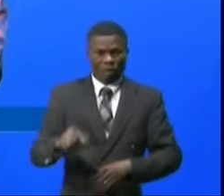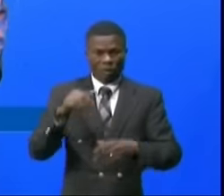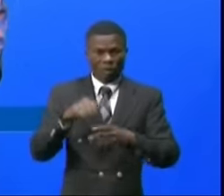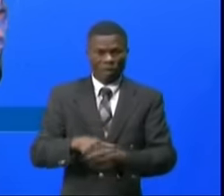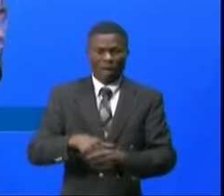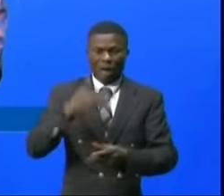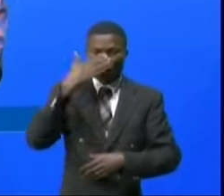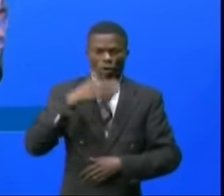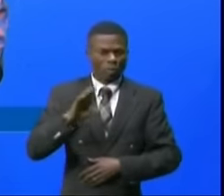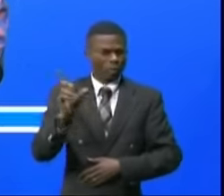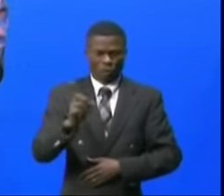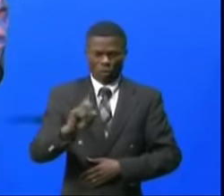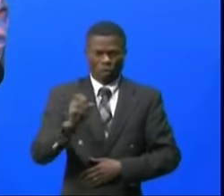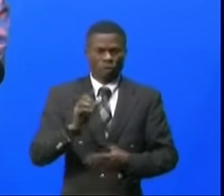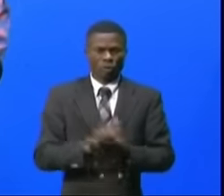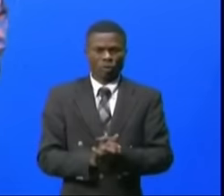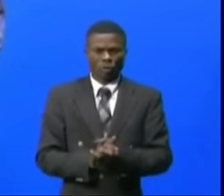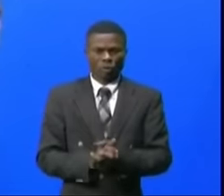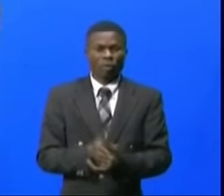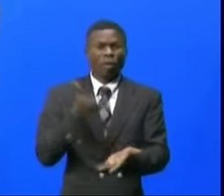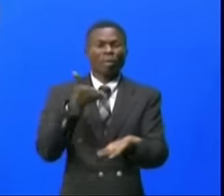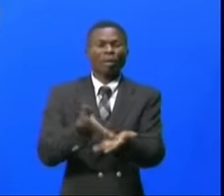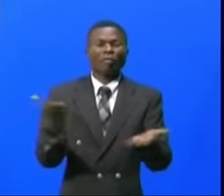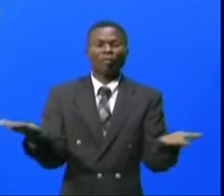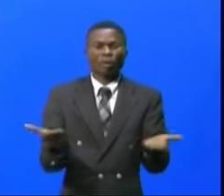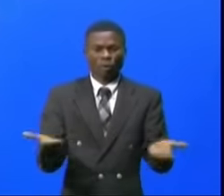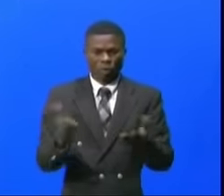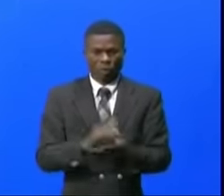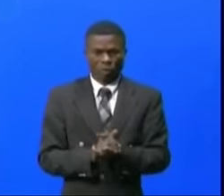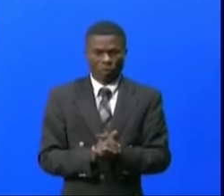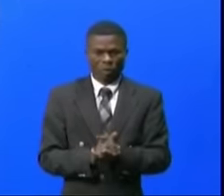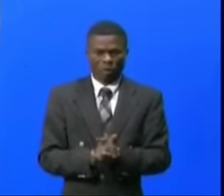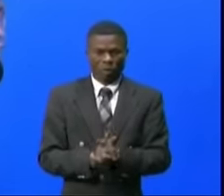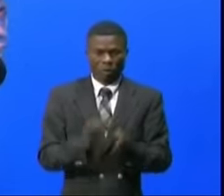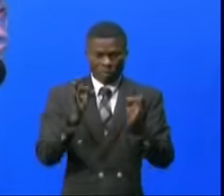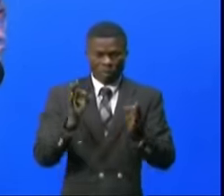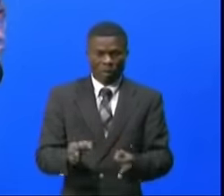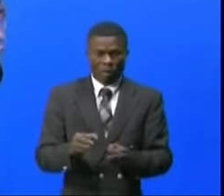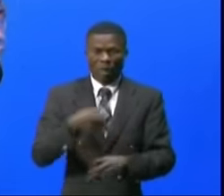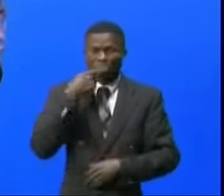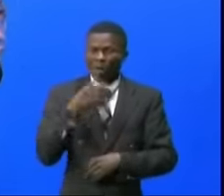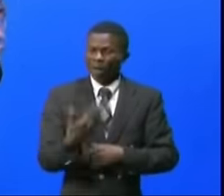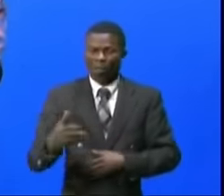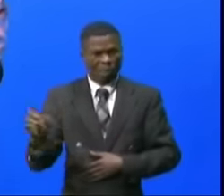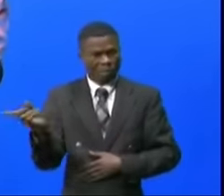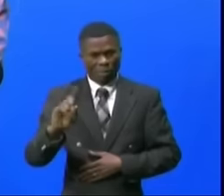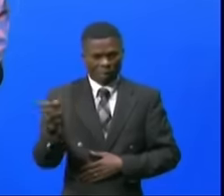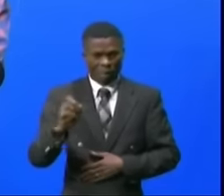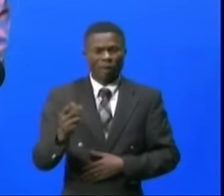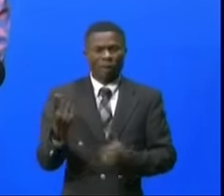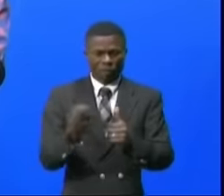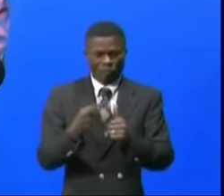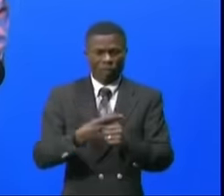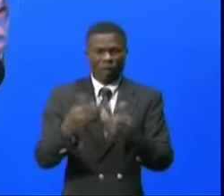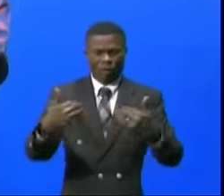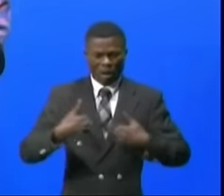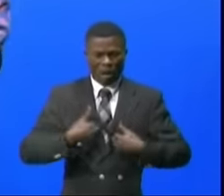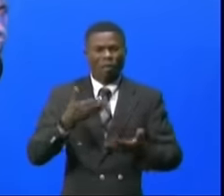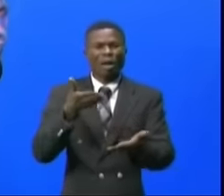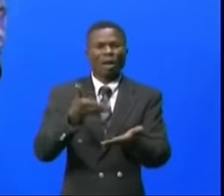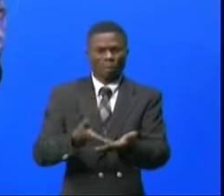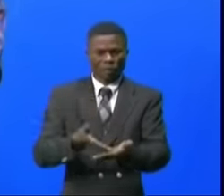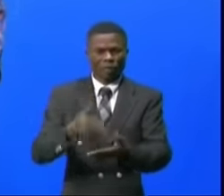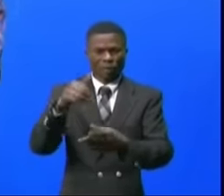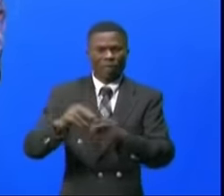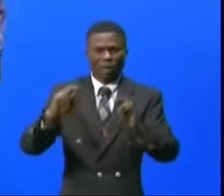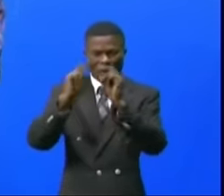églises? Il faut apporter la preuve. Il ne suffit pas d'arriver des faits. Il faut indiquer que dans